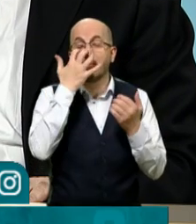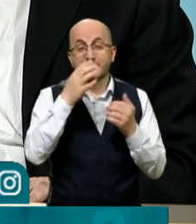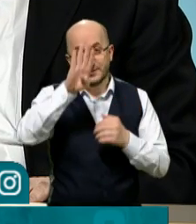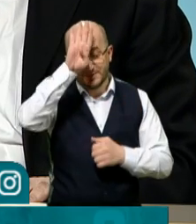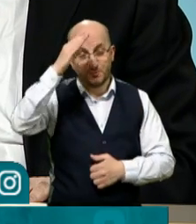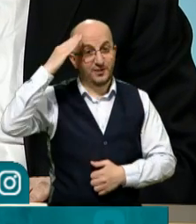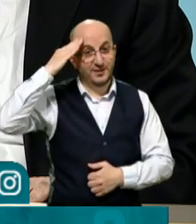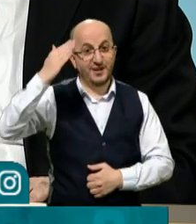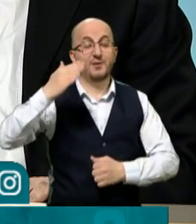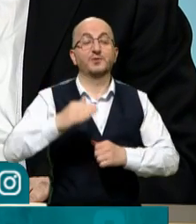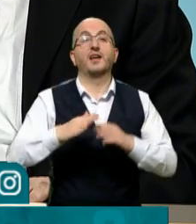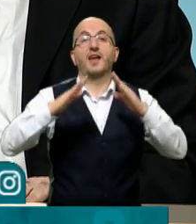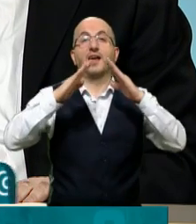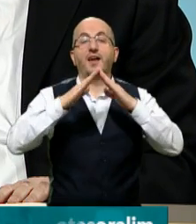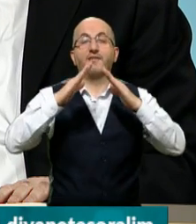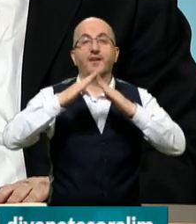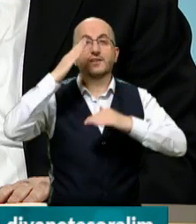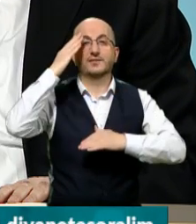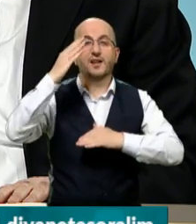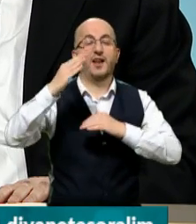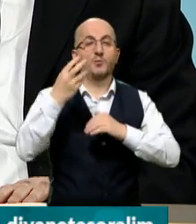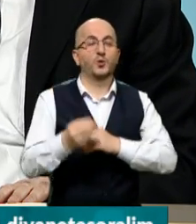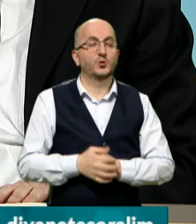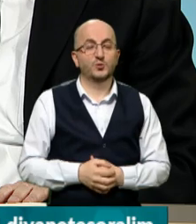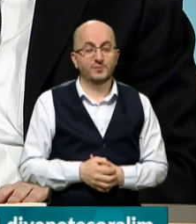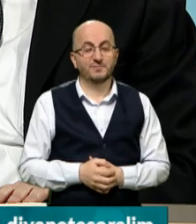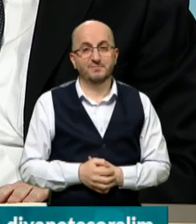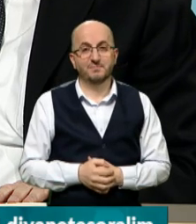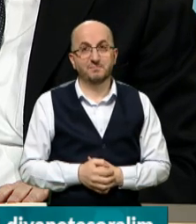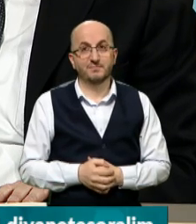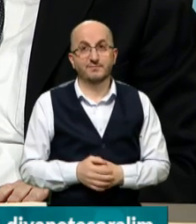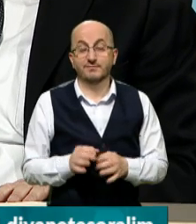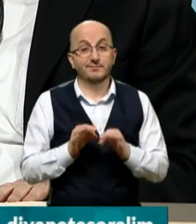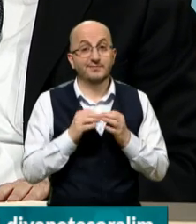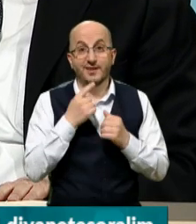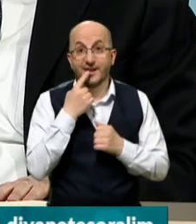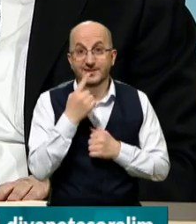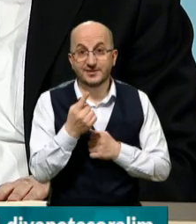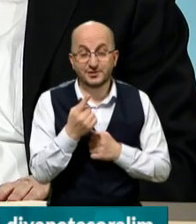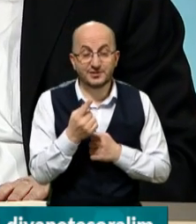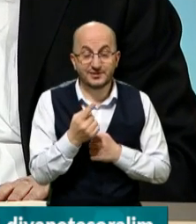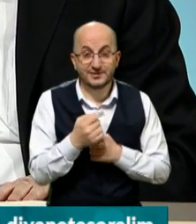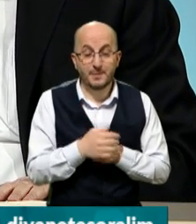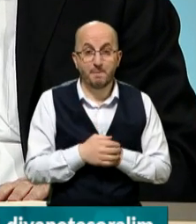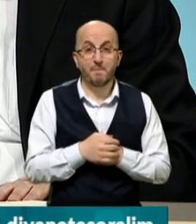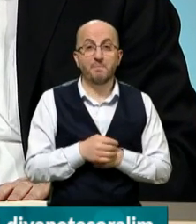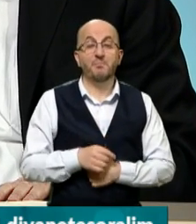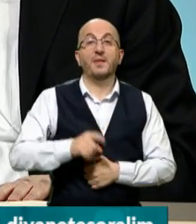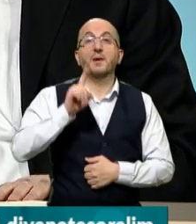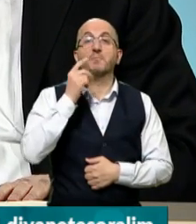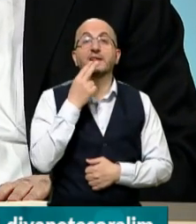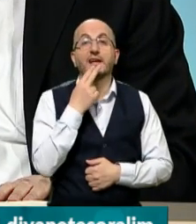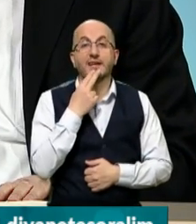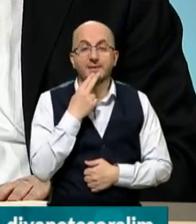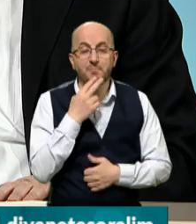selam ediyoruz. Ev halkına da selam olsun. Evet hocam ne dersiniz? Şimdi bir